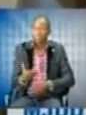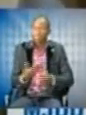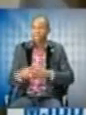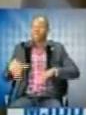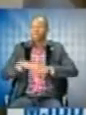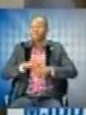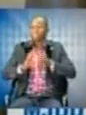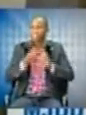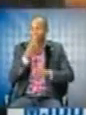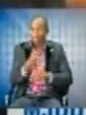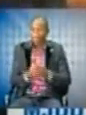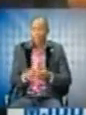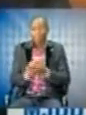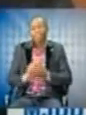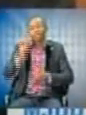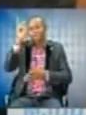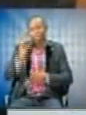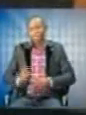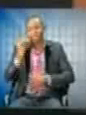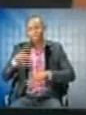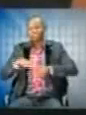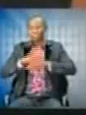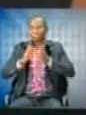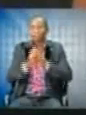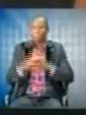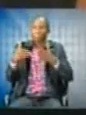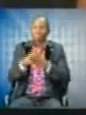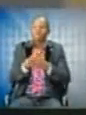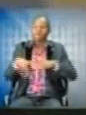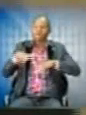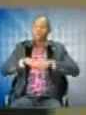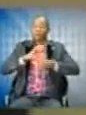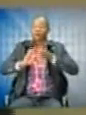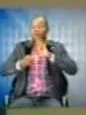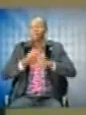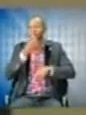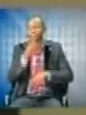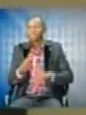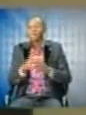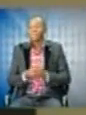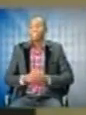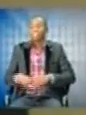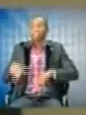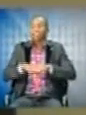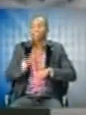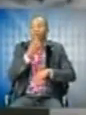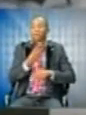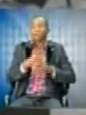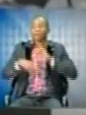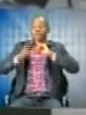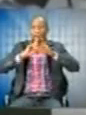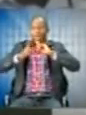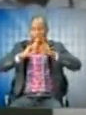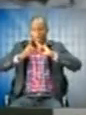Les Katangais, via le MJDD, Mouvement des jeunes pour la dignité et le développement, ont voulu traduire ou mieux exprimer